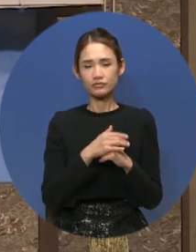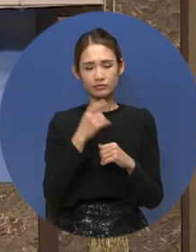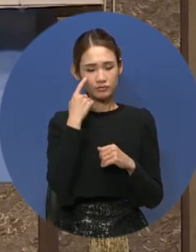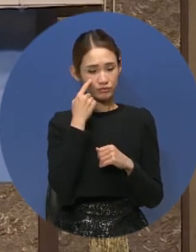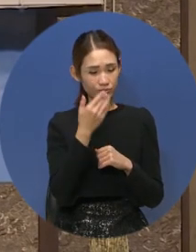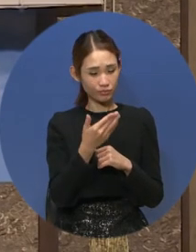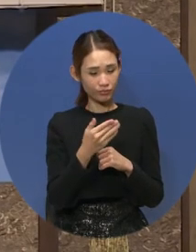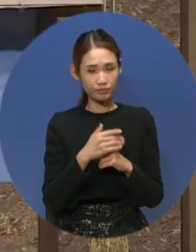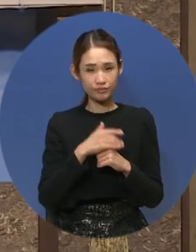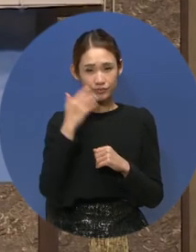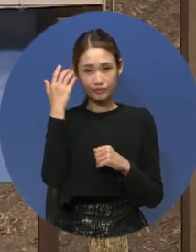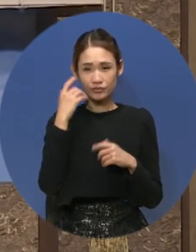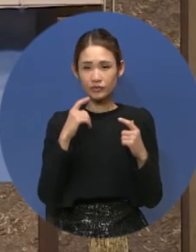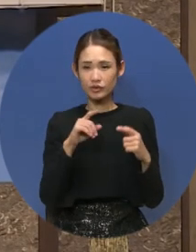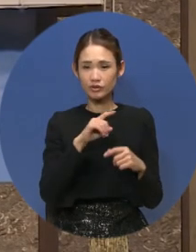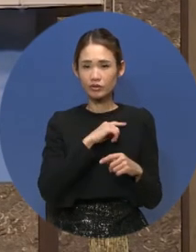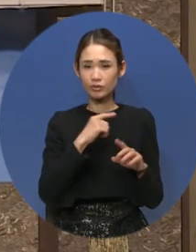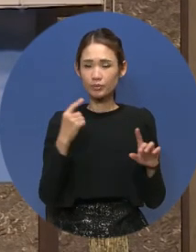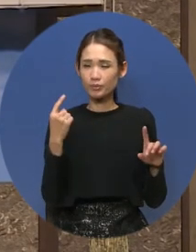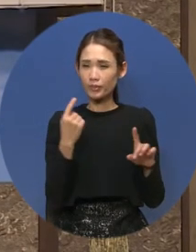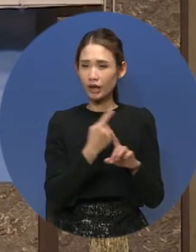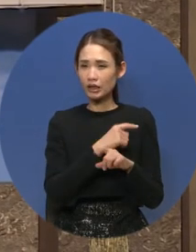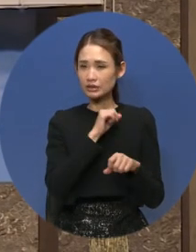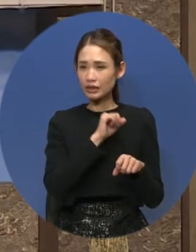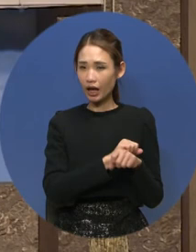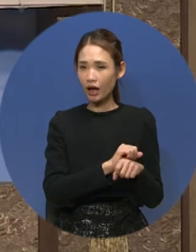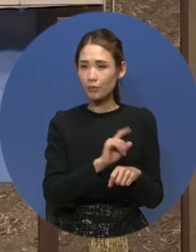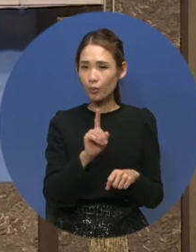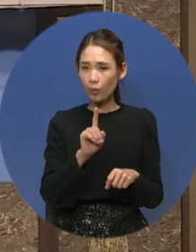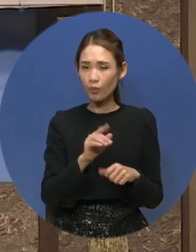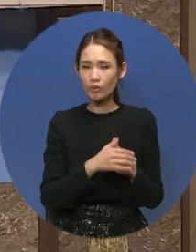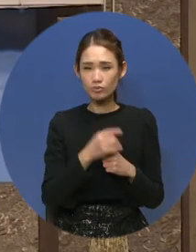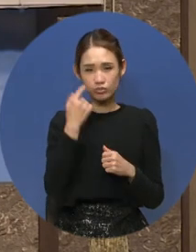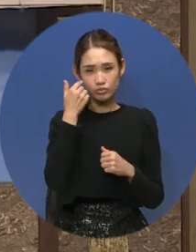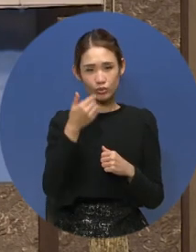물어보니까 영등포구가 가장 바뀐 것 중에 하나가 뭐냐인데